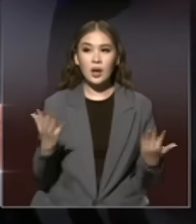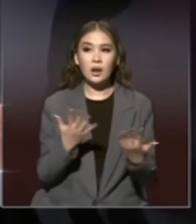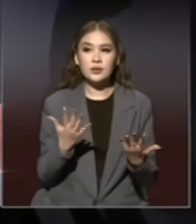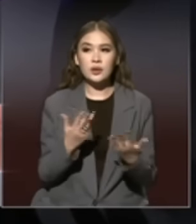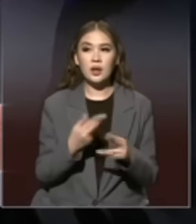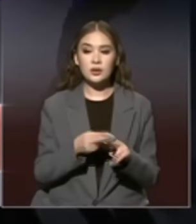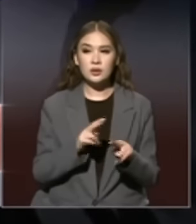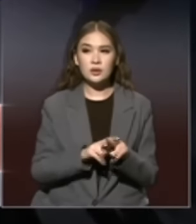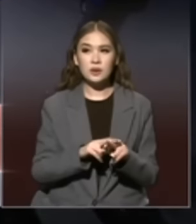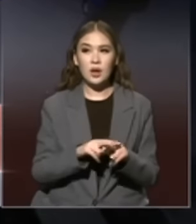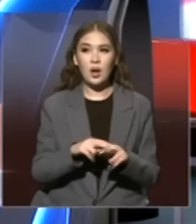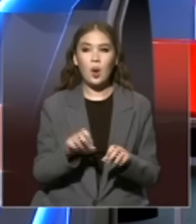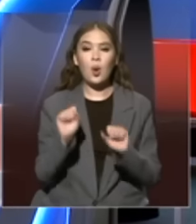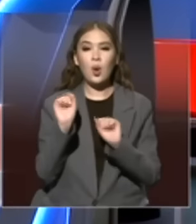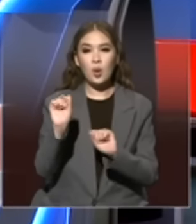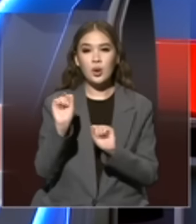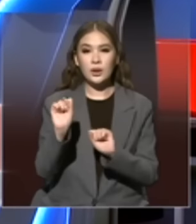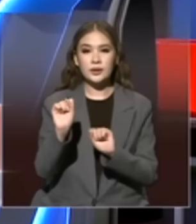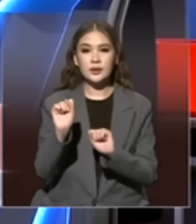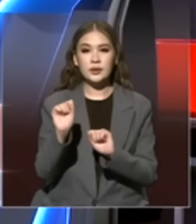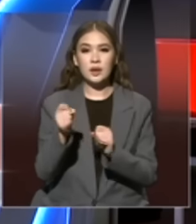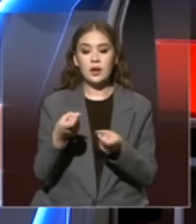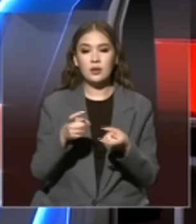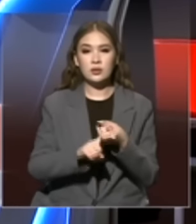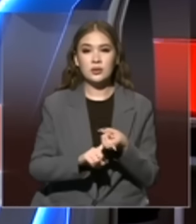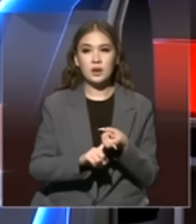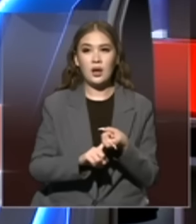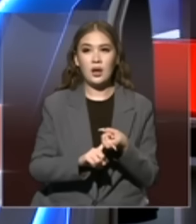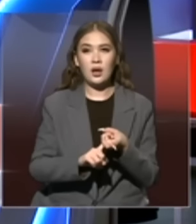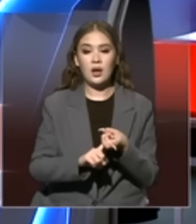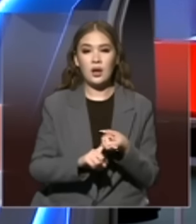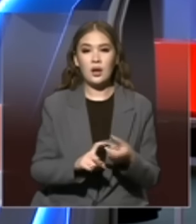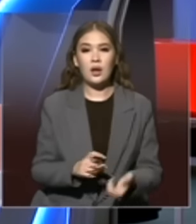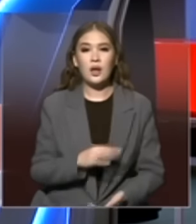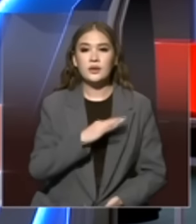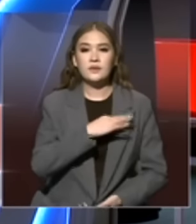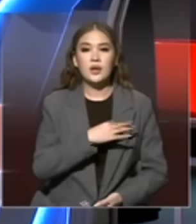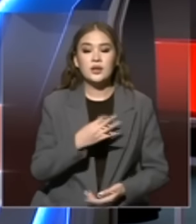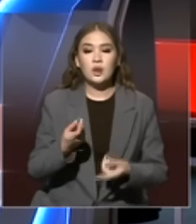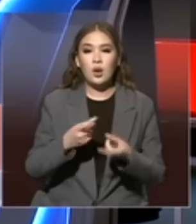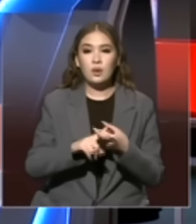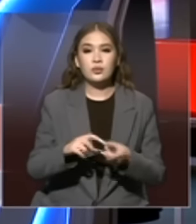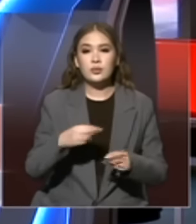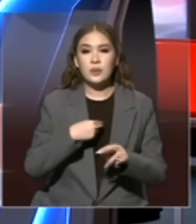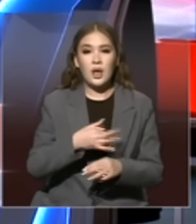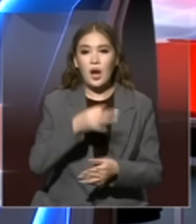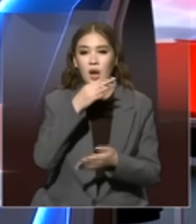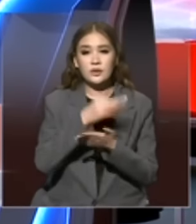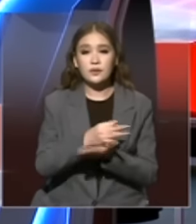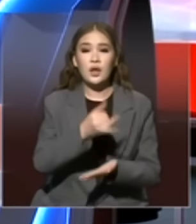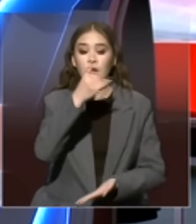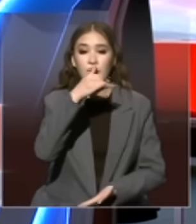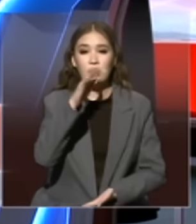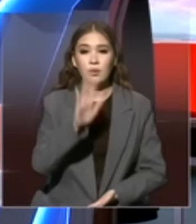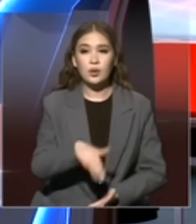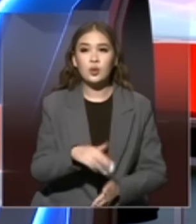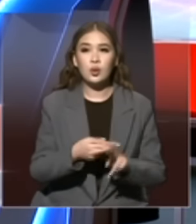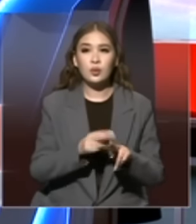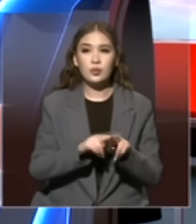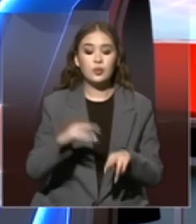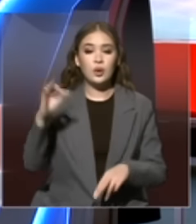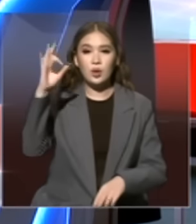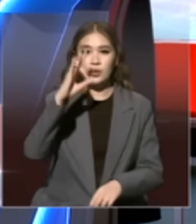жетістікке жетті деп қорғаныста. Иә, адвокаттар. Мен өз жеке басым айта алмаймын. Иә. Бұл